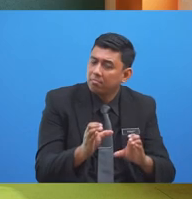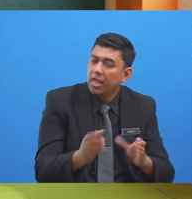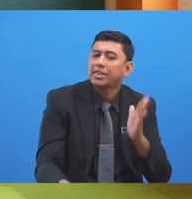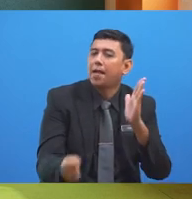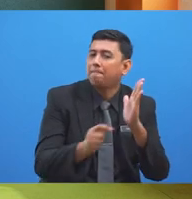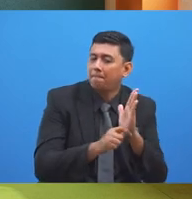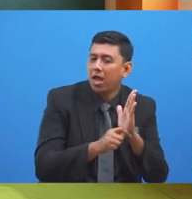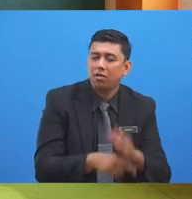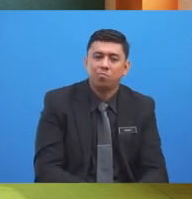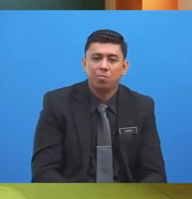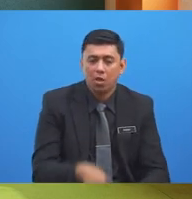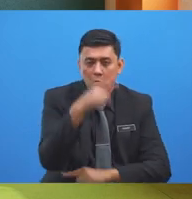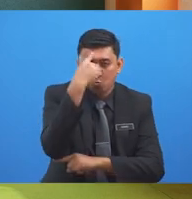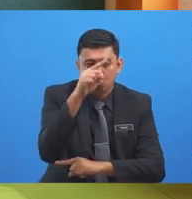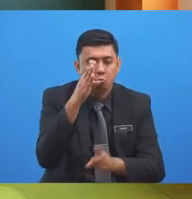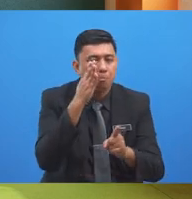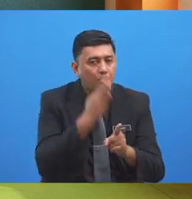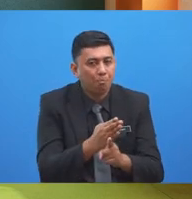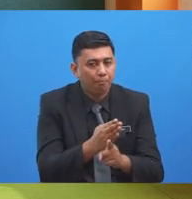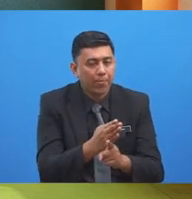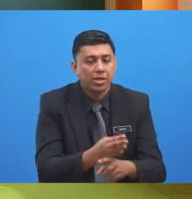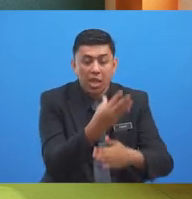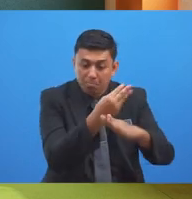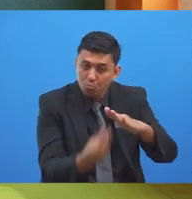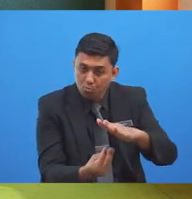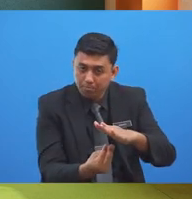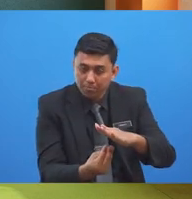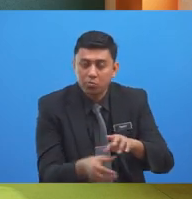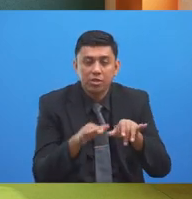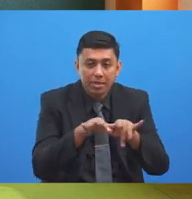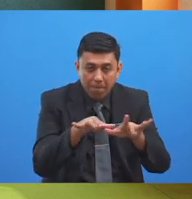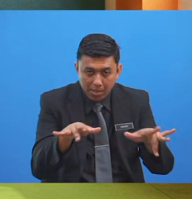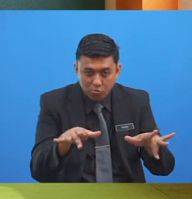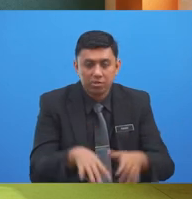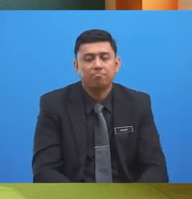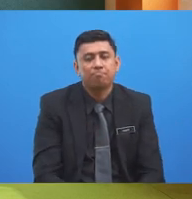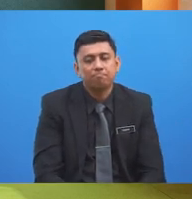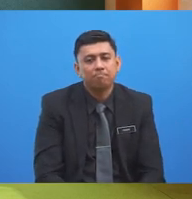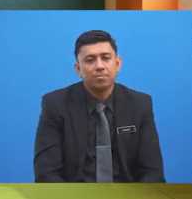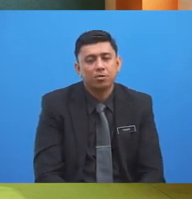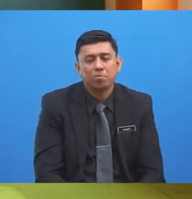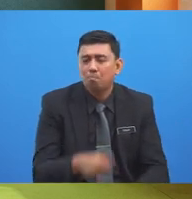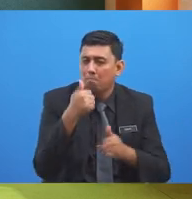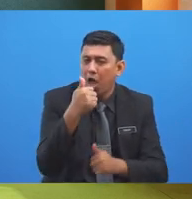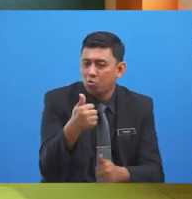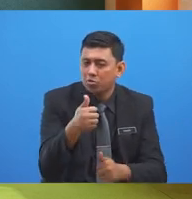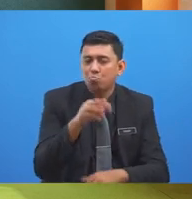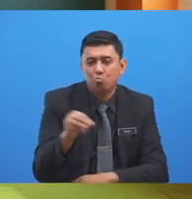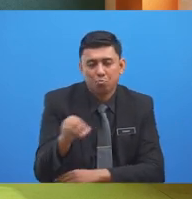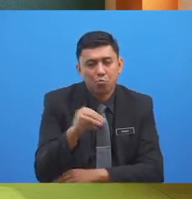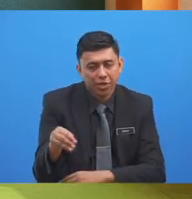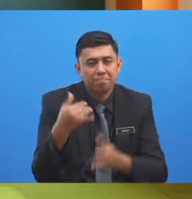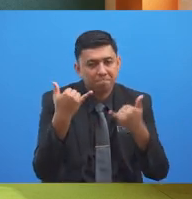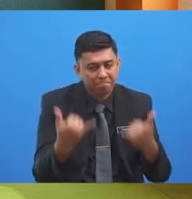perlu ditambah untuk membenarkan input daripada papan kekunci? Ha, bagus